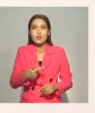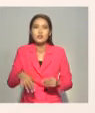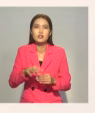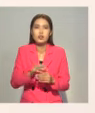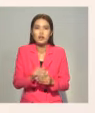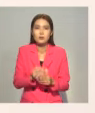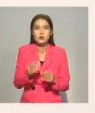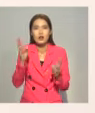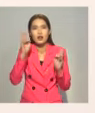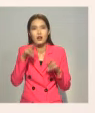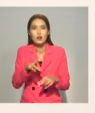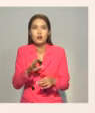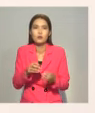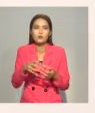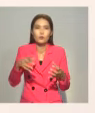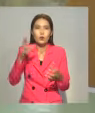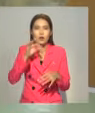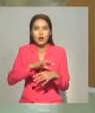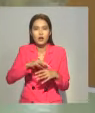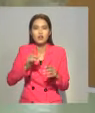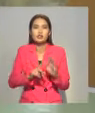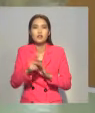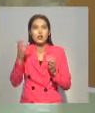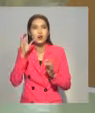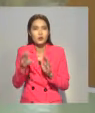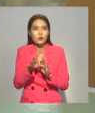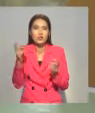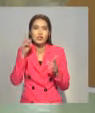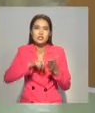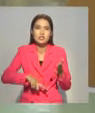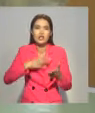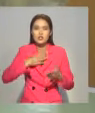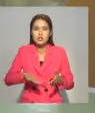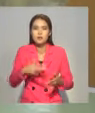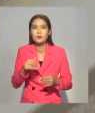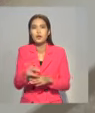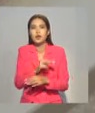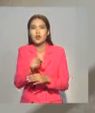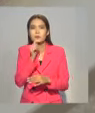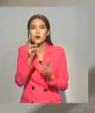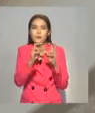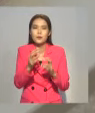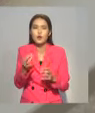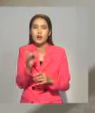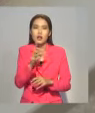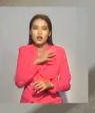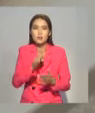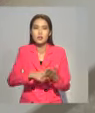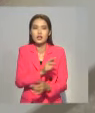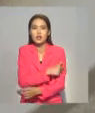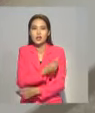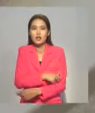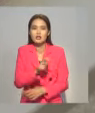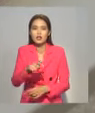екенін де білген жоқпын дей. Алғаш естігенде сенбеген, кейін бұл аурудан айығамын деген үміт мүлдем сөнді дей. Себебі дәрігерлер нақты